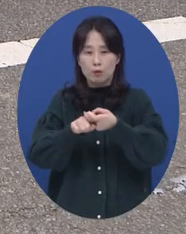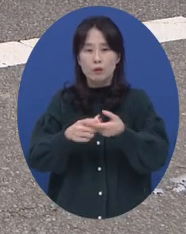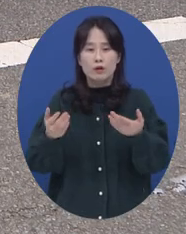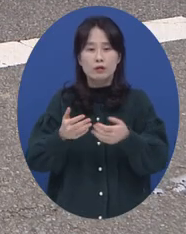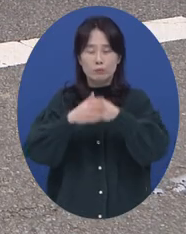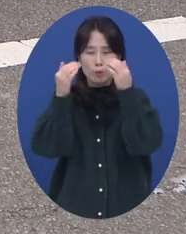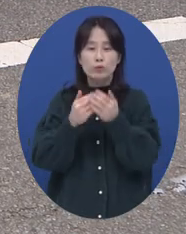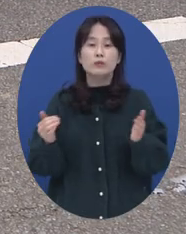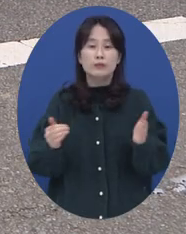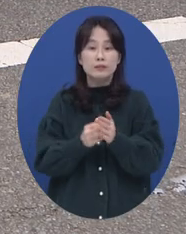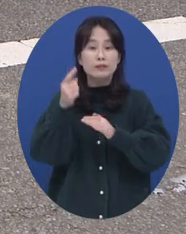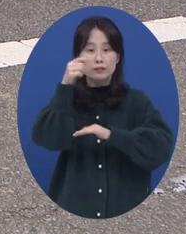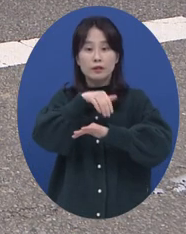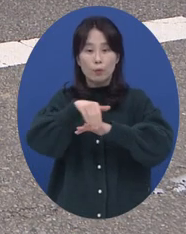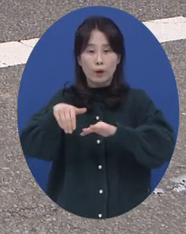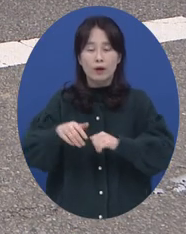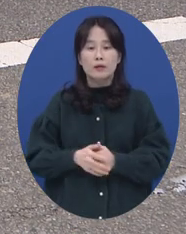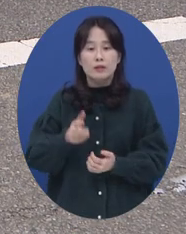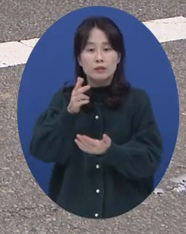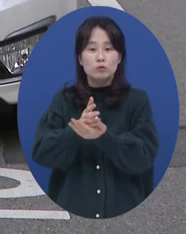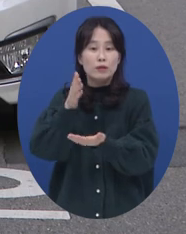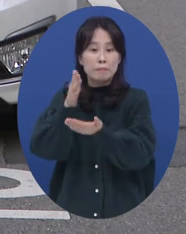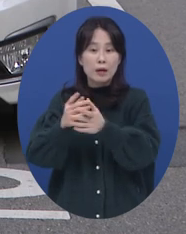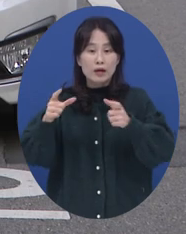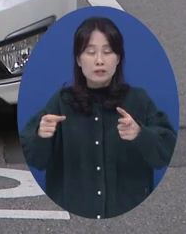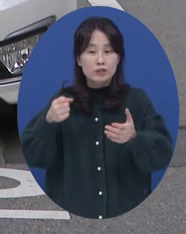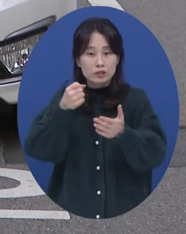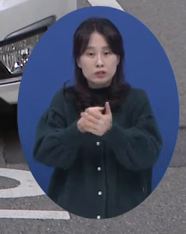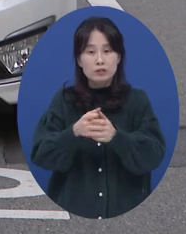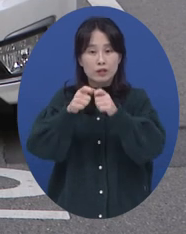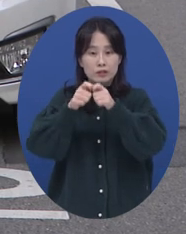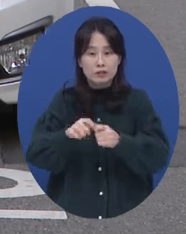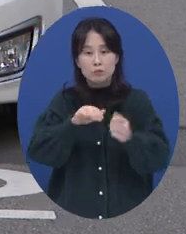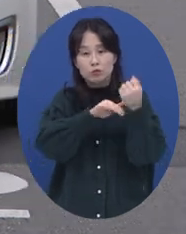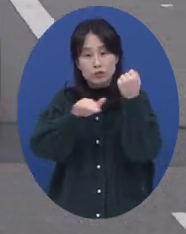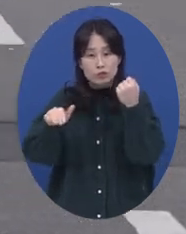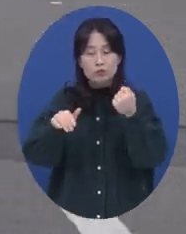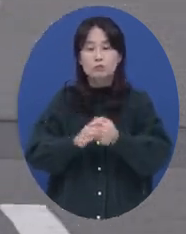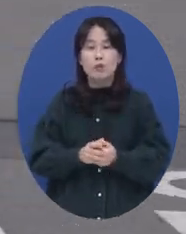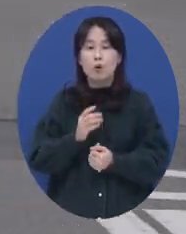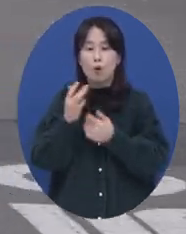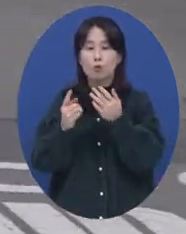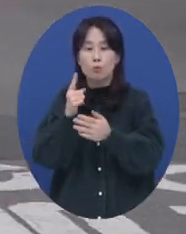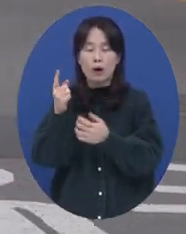내년까지 관련 작업을 모두 마무리할 계획. 또 주차금지 구역 지정에 세부